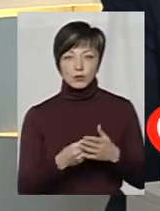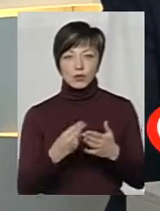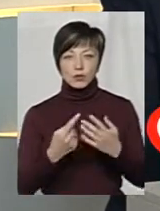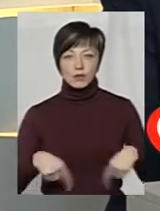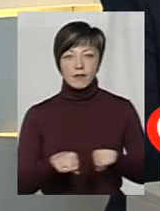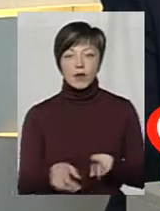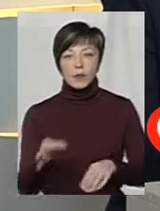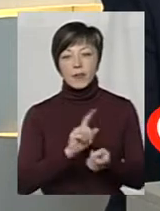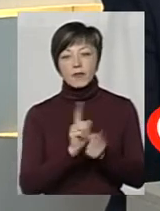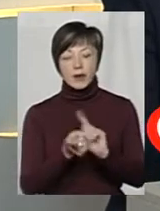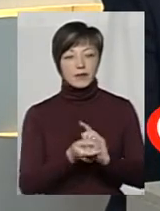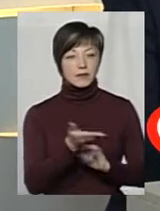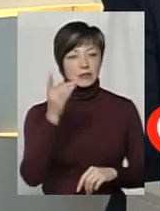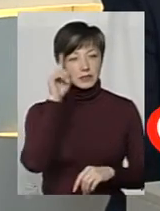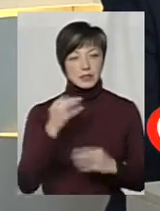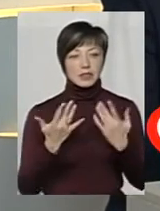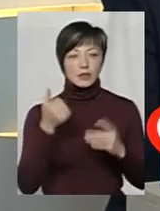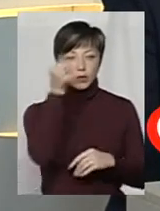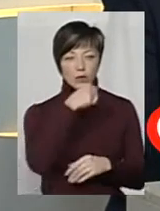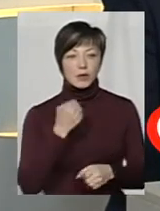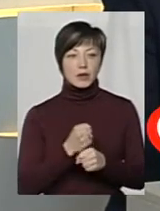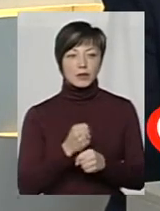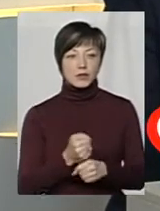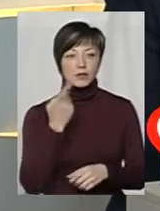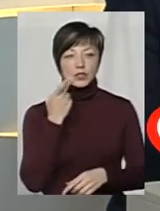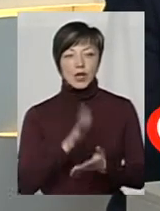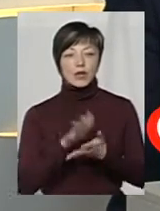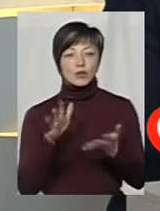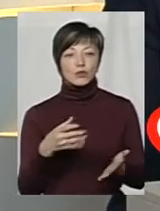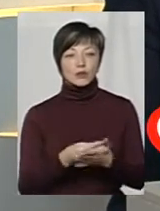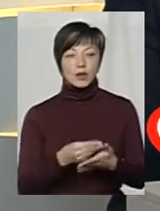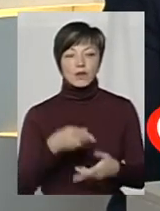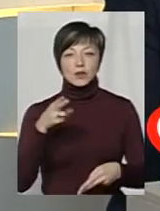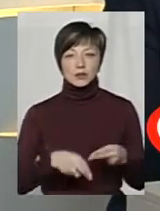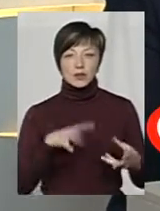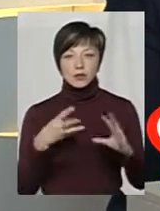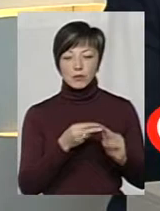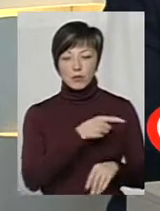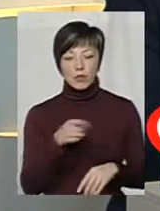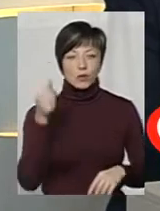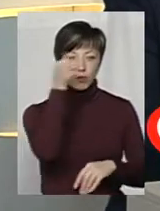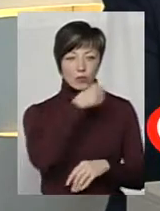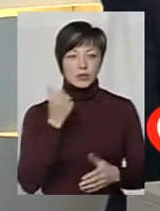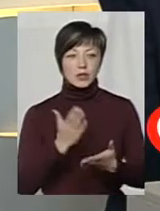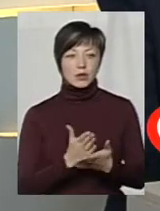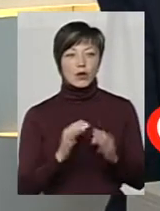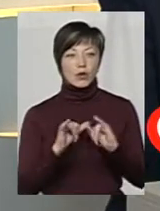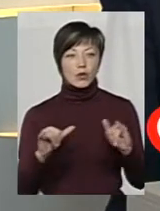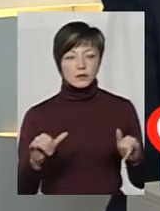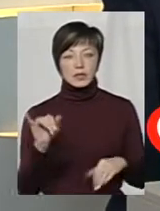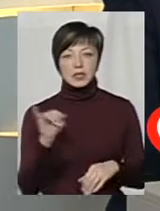для області. Навпаки, ну, ви знаєте, скільки років працюю, весь час критикують бюджет, ну, в кінечному рахунку протягом року є і розвиток, є і